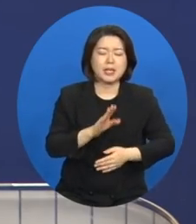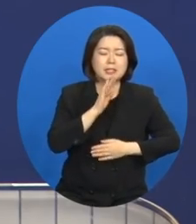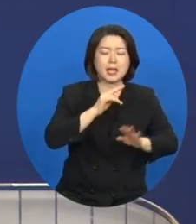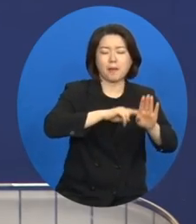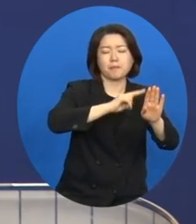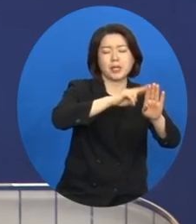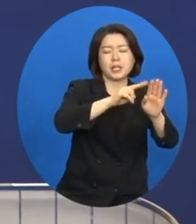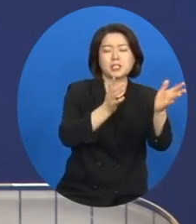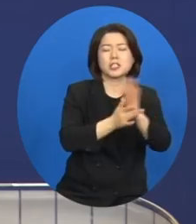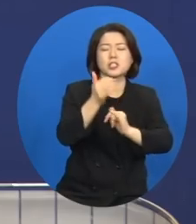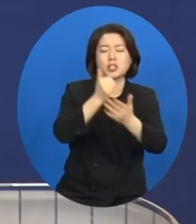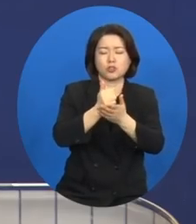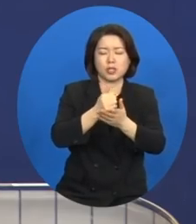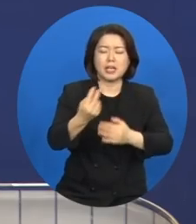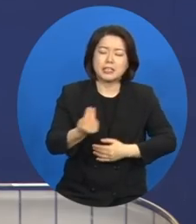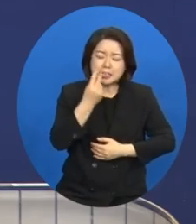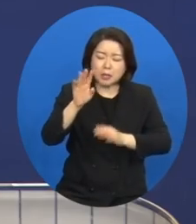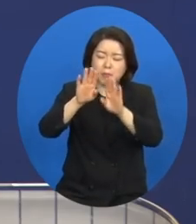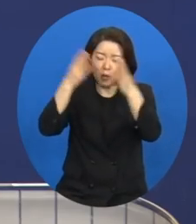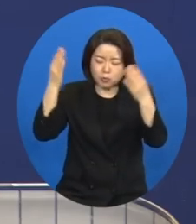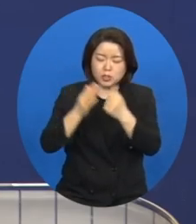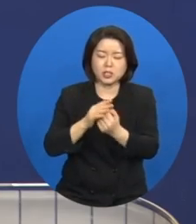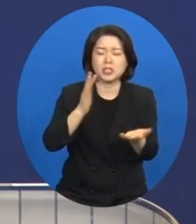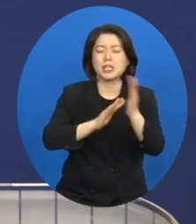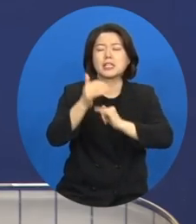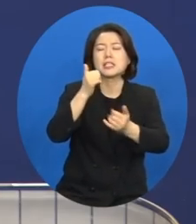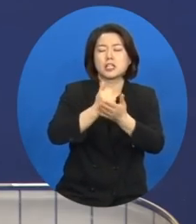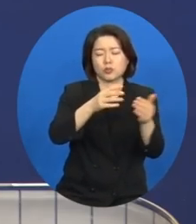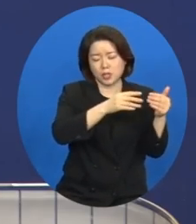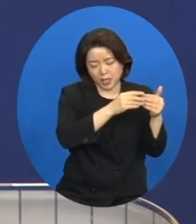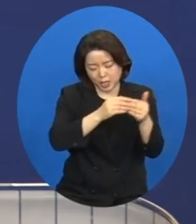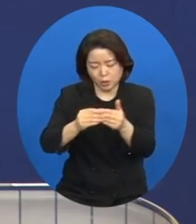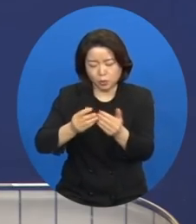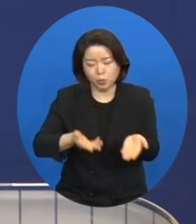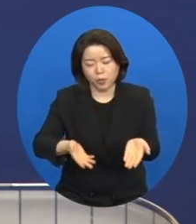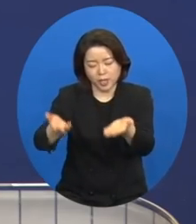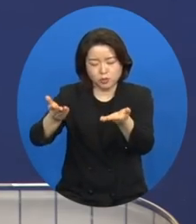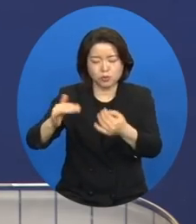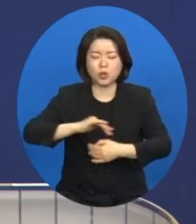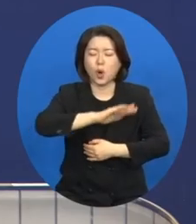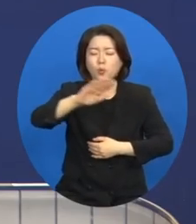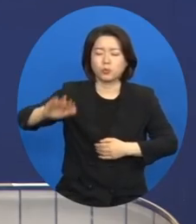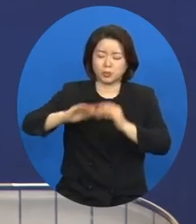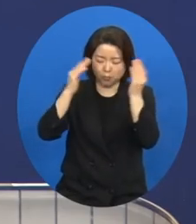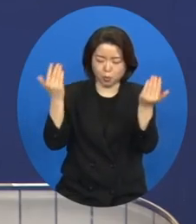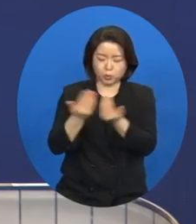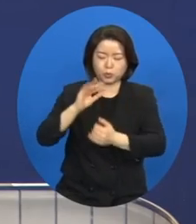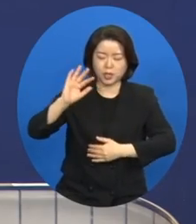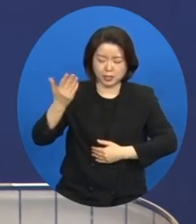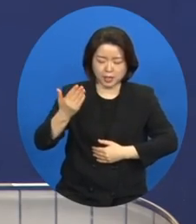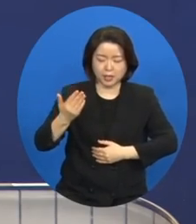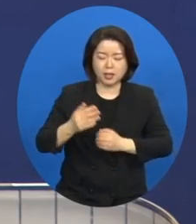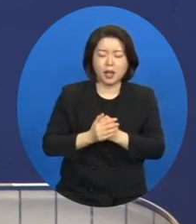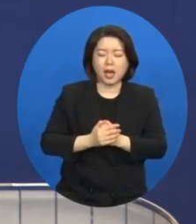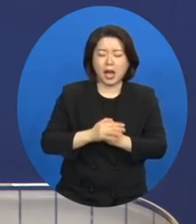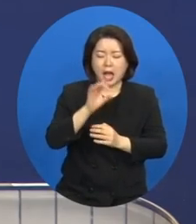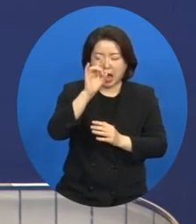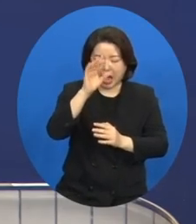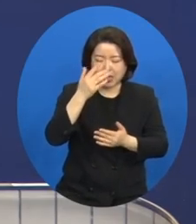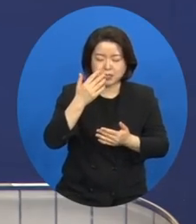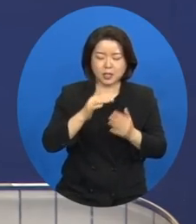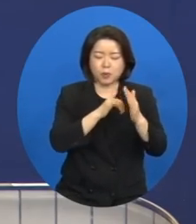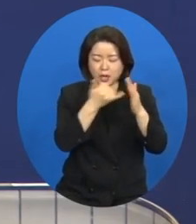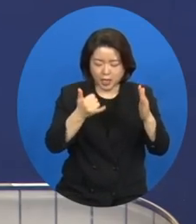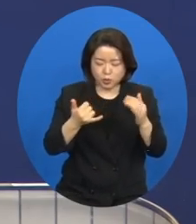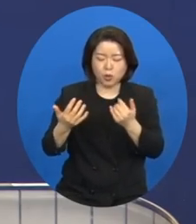향하는 그 문이신, 생명의 문이신 그분을 그분께로 인도할 수 있는 하나님 우리 모두가 되어서 어느 한 명도, 우리 가족들 중에, 친척들